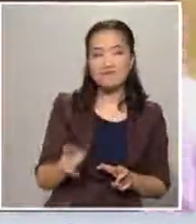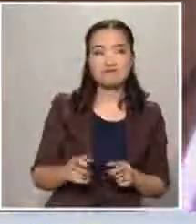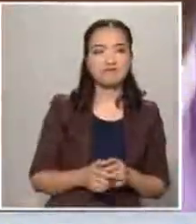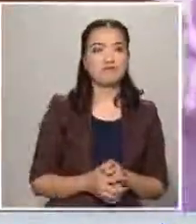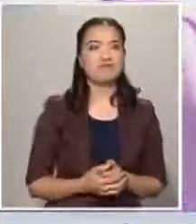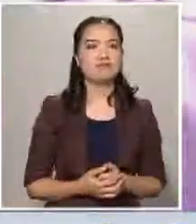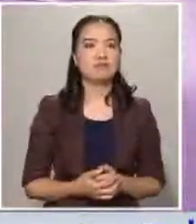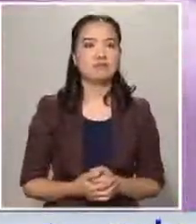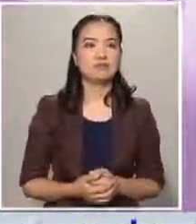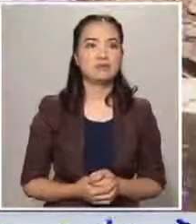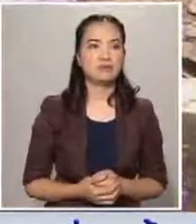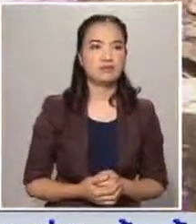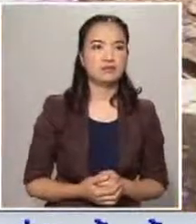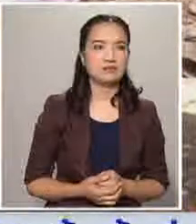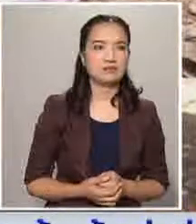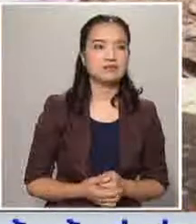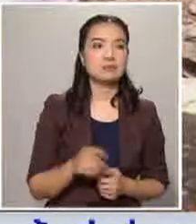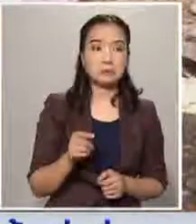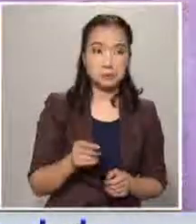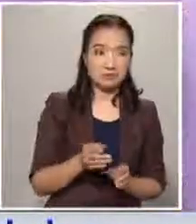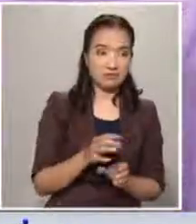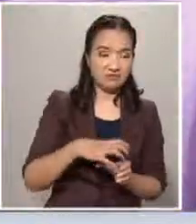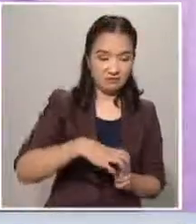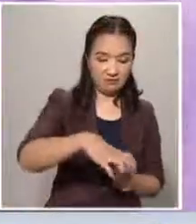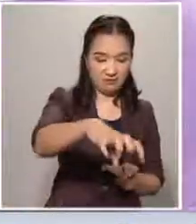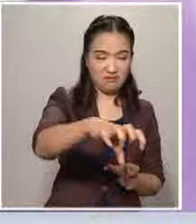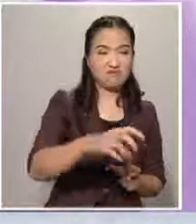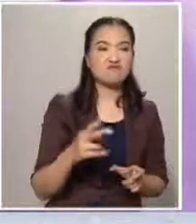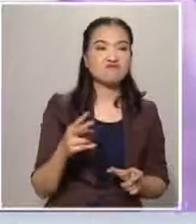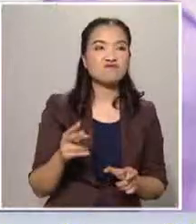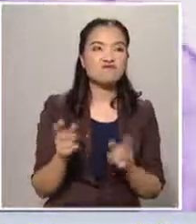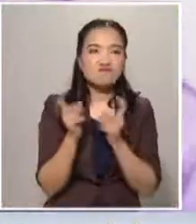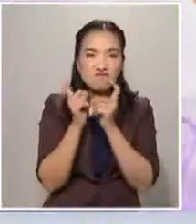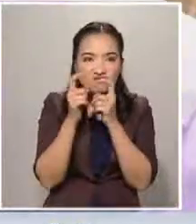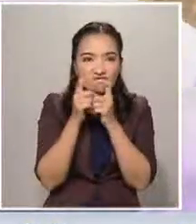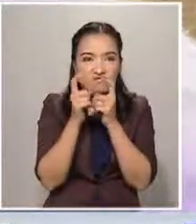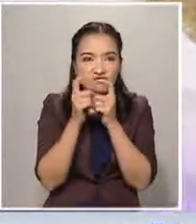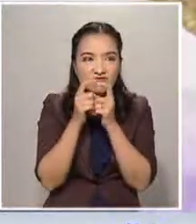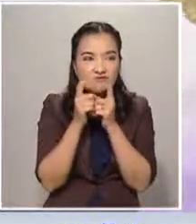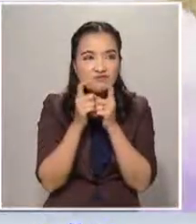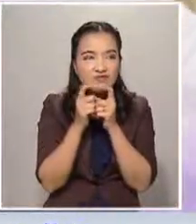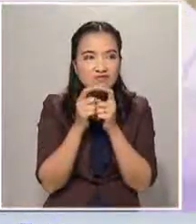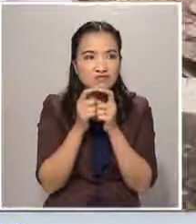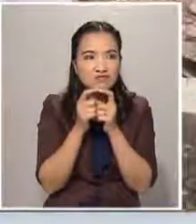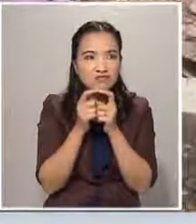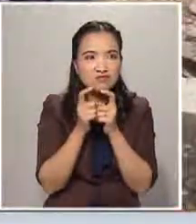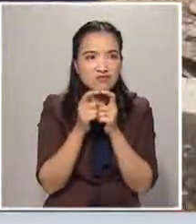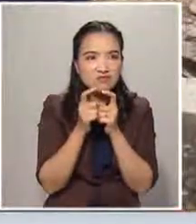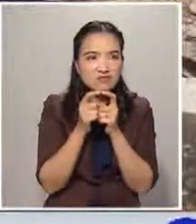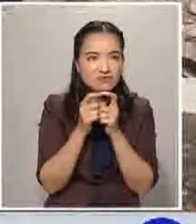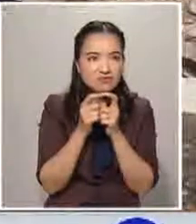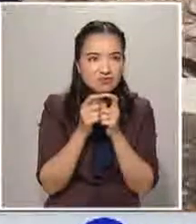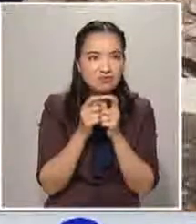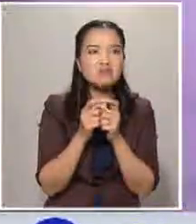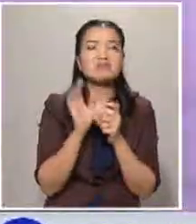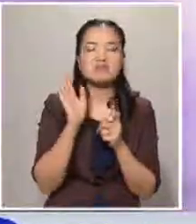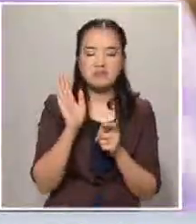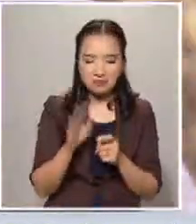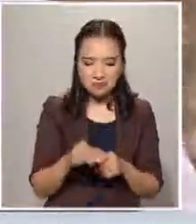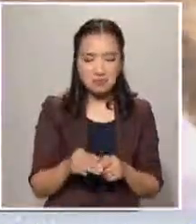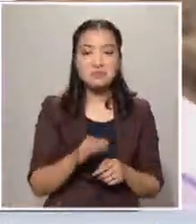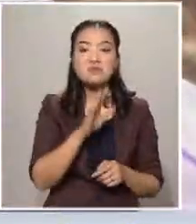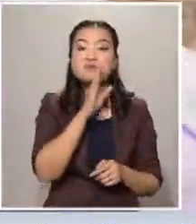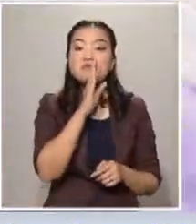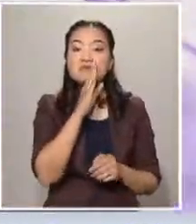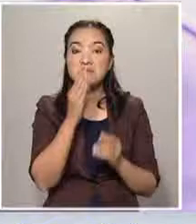ขนาดนี้นะหนูก็เข้าไปอยู ่ แต่นี่มาใช้แค่นี ้ นาของข้างก็ได้เพิ่มขึ้นไปอีก โอ้คัน